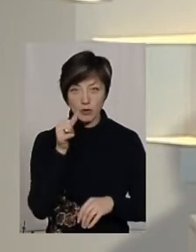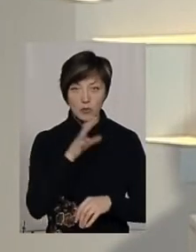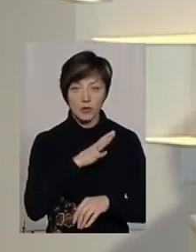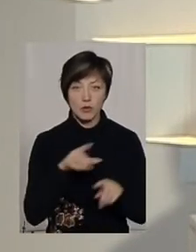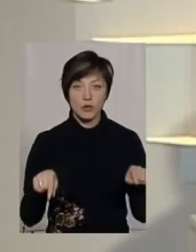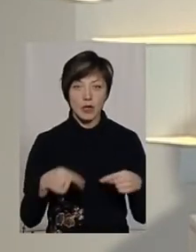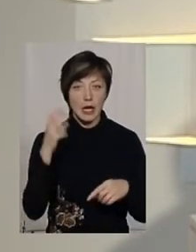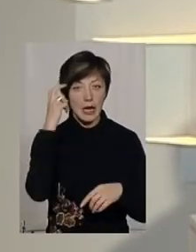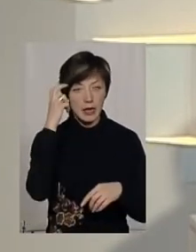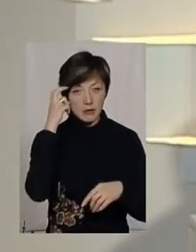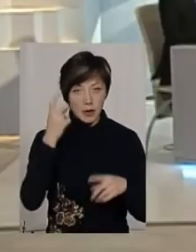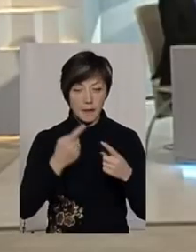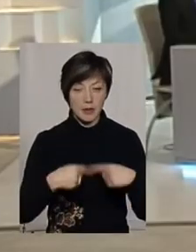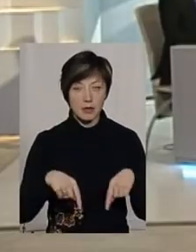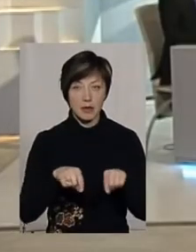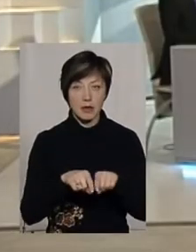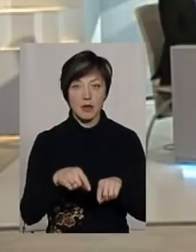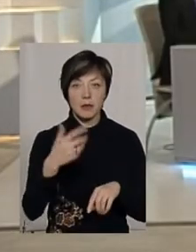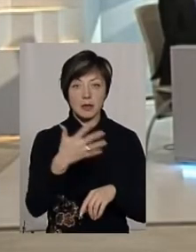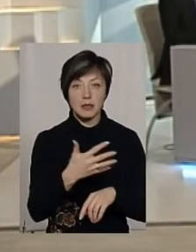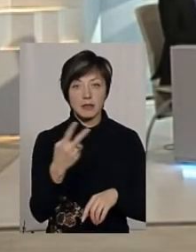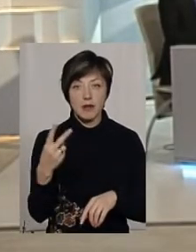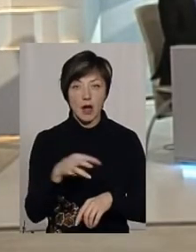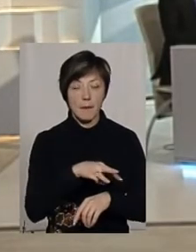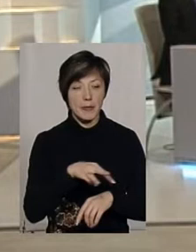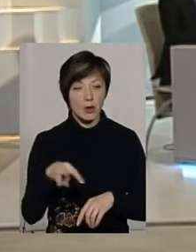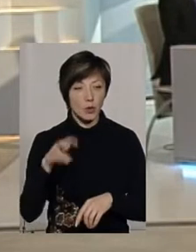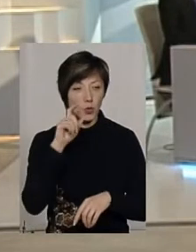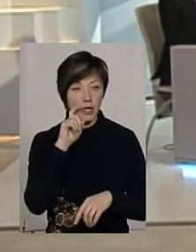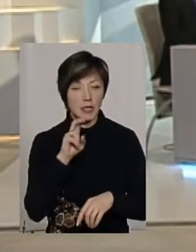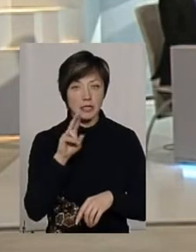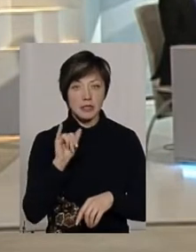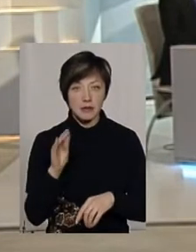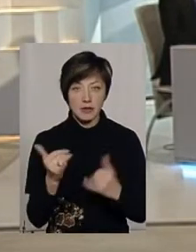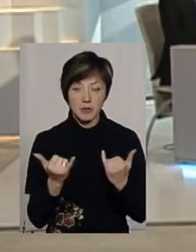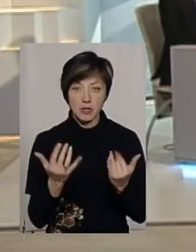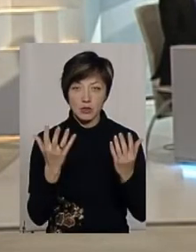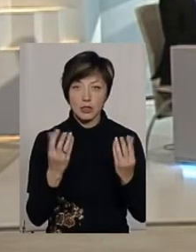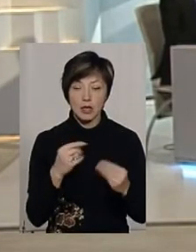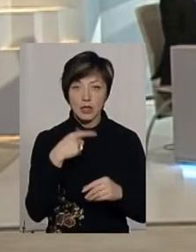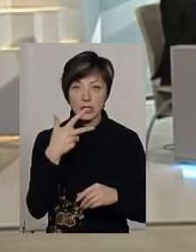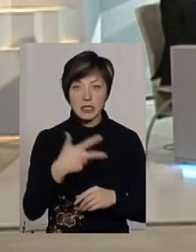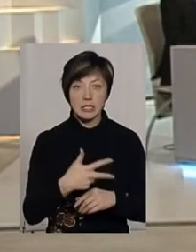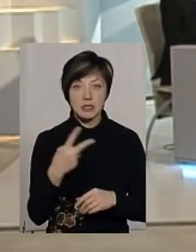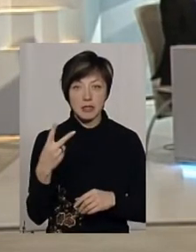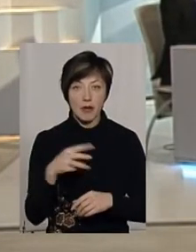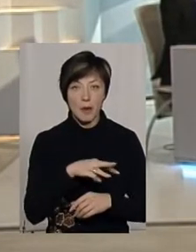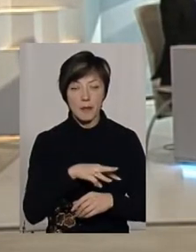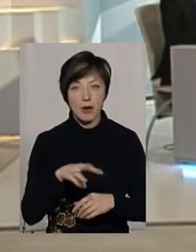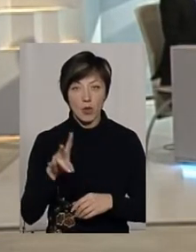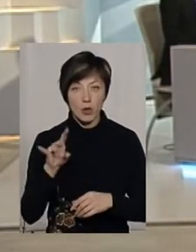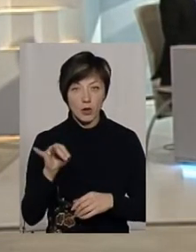В 92-му році був утворений Київський патріарх. Тоді було 52 мільйони українців. На теперішній час, кажуть, 32